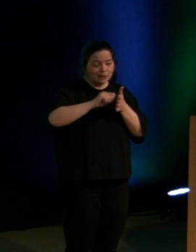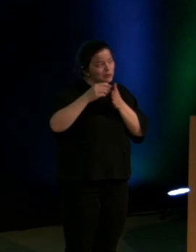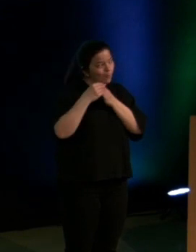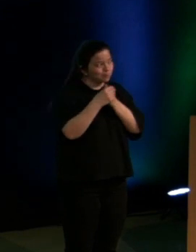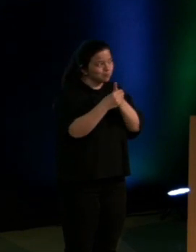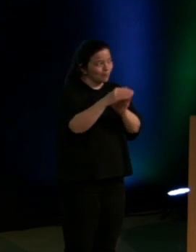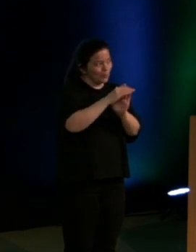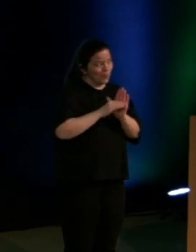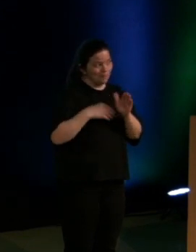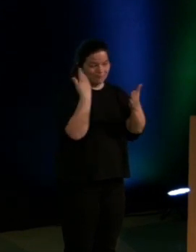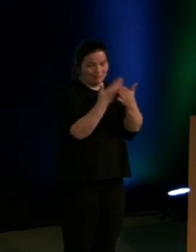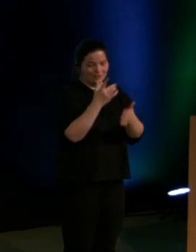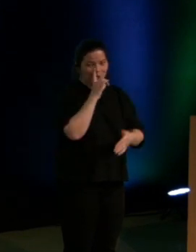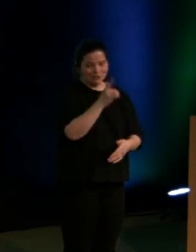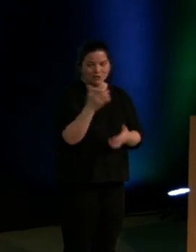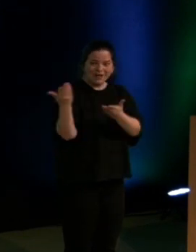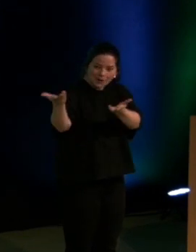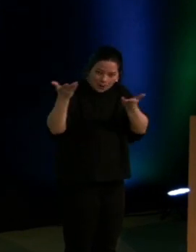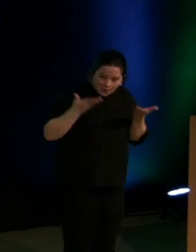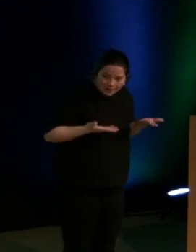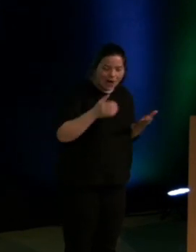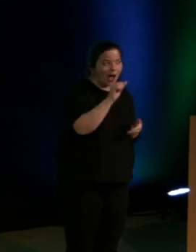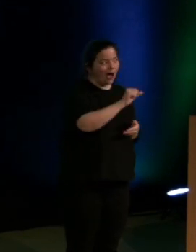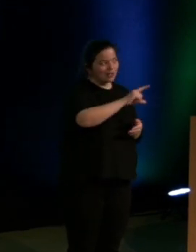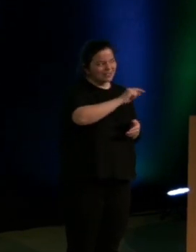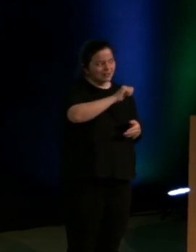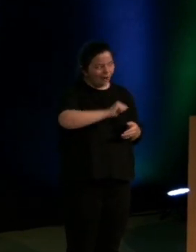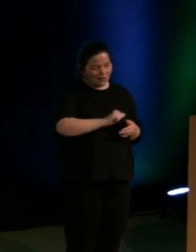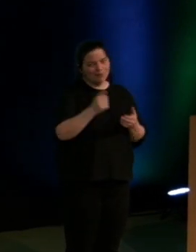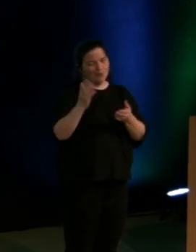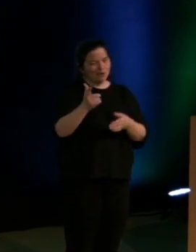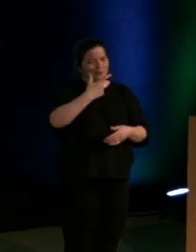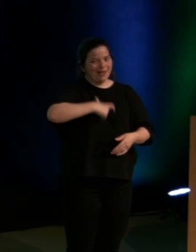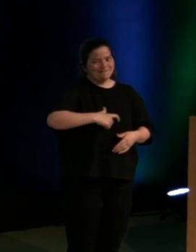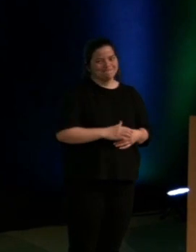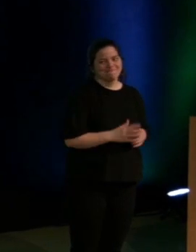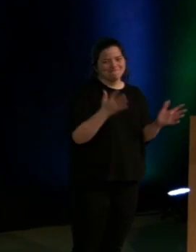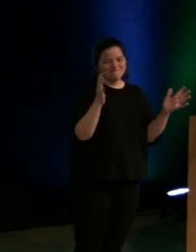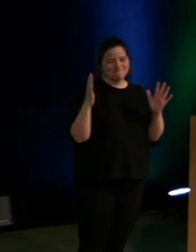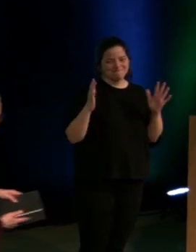programmet fram til lunsj Velkommen Asta og så Takk for meg ne